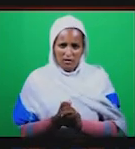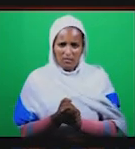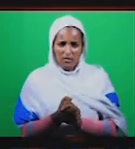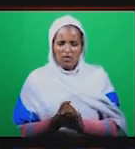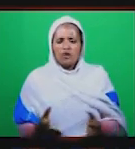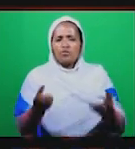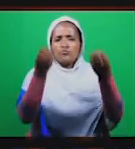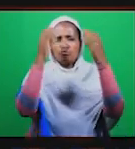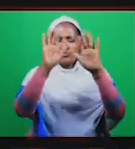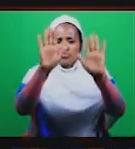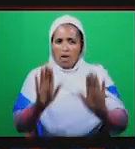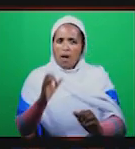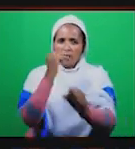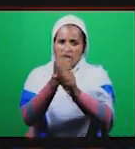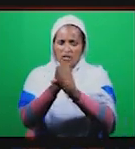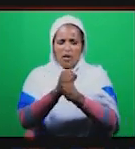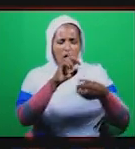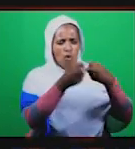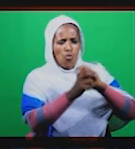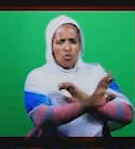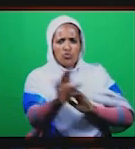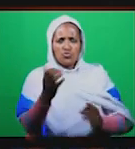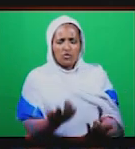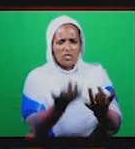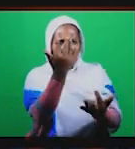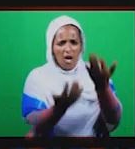እስራኤልን ባሕር አሻግሮ ያሳለፈ